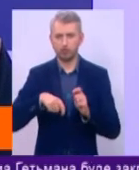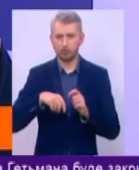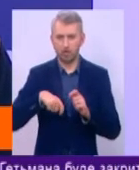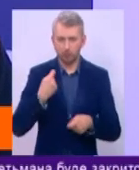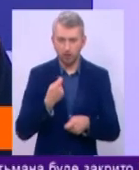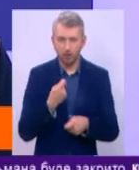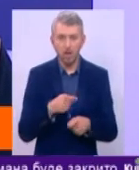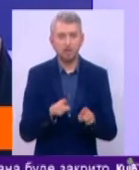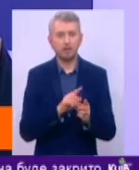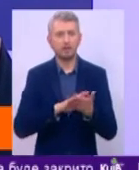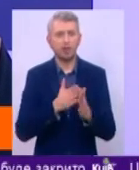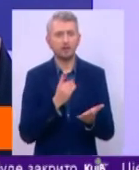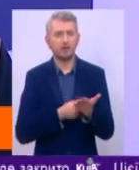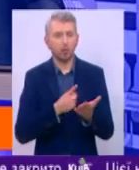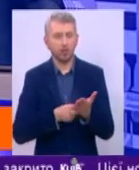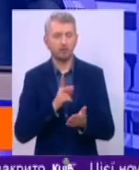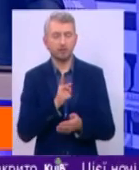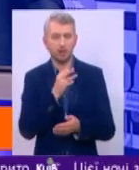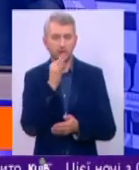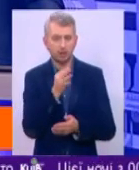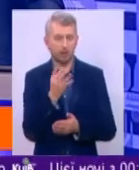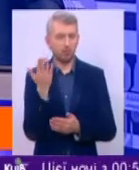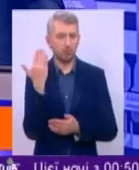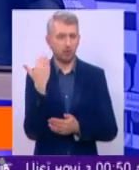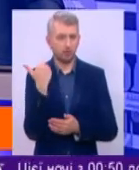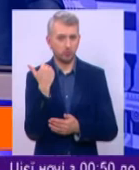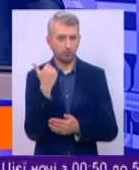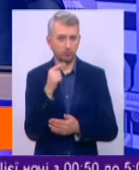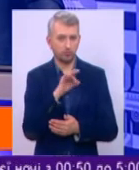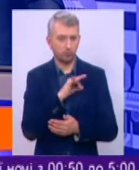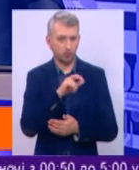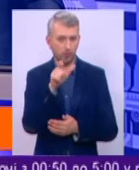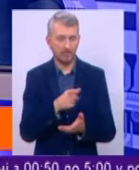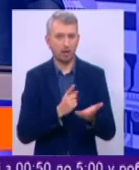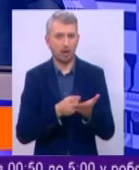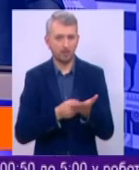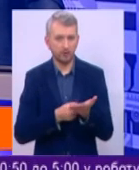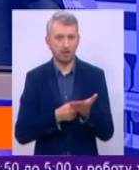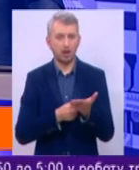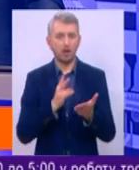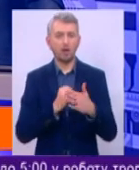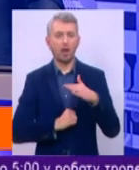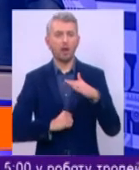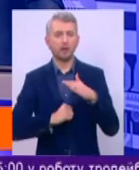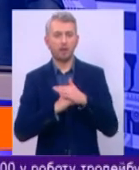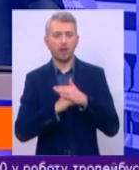такие ситуации доказываются, вот как сказал предыдущий оратор, доказывается, естественно, на основании множества